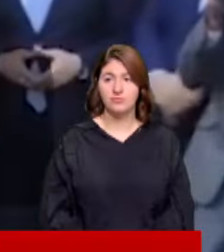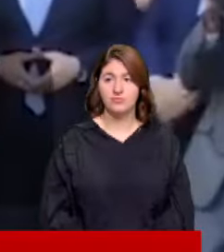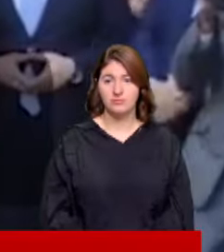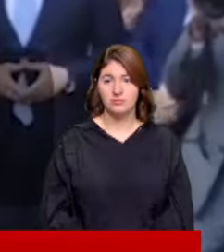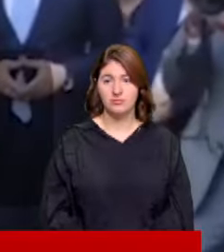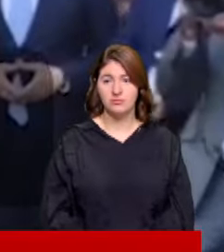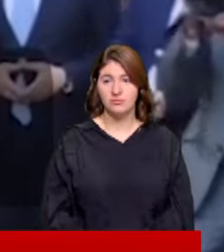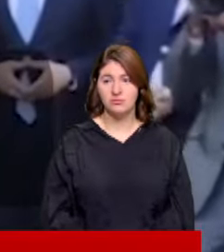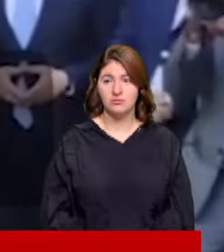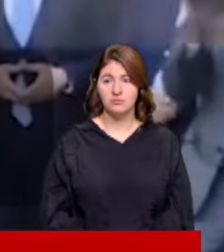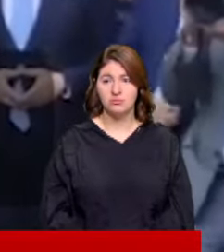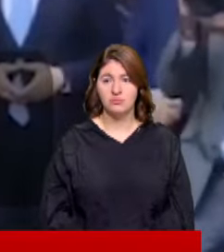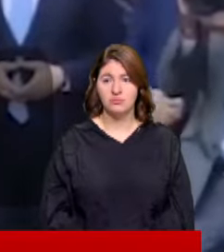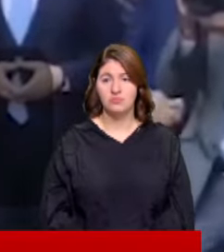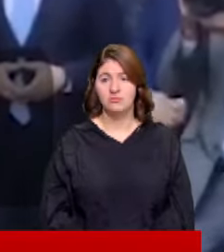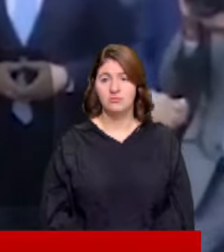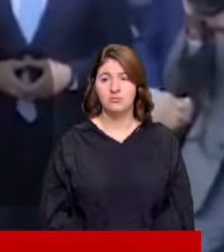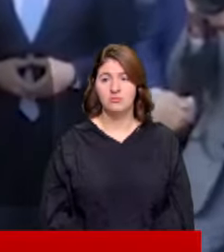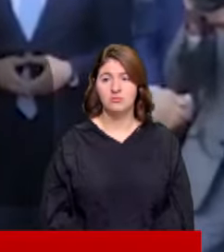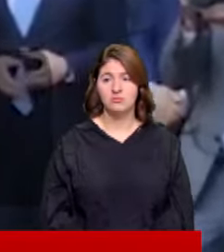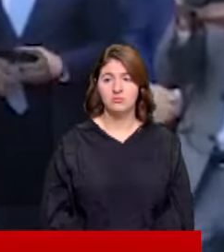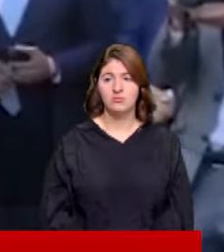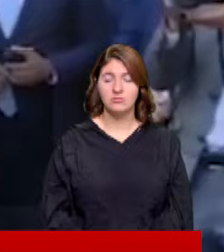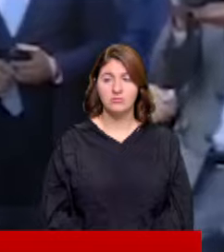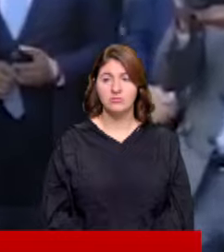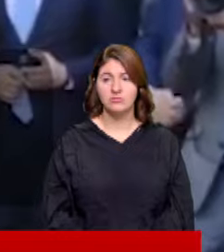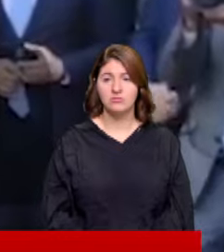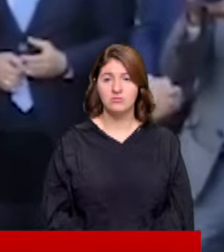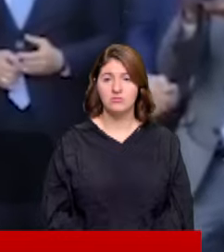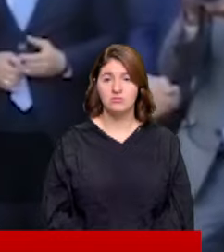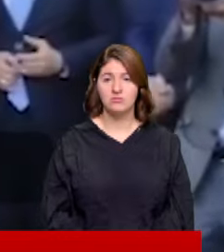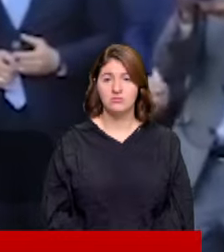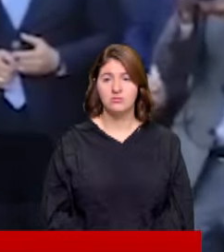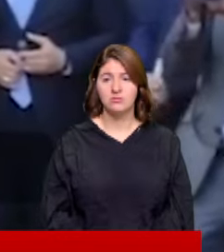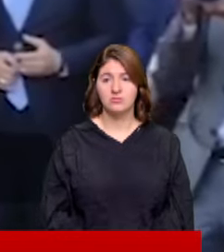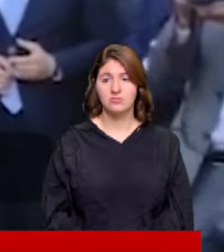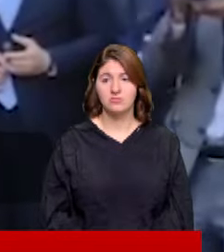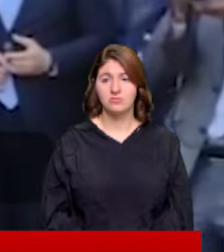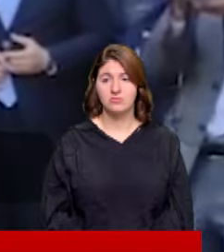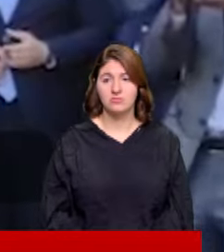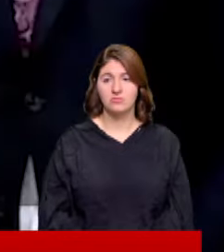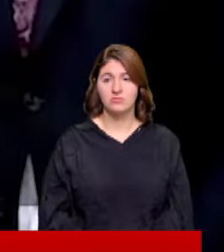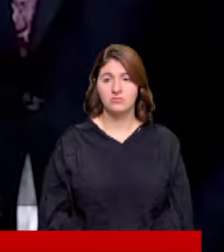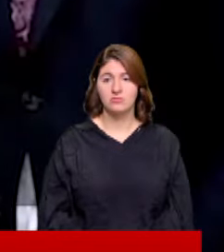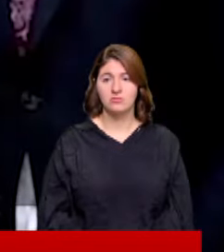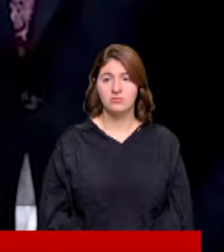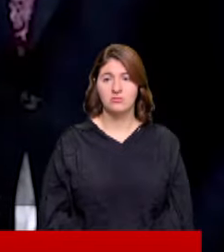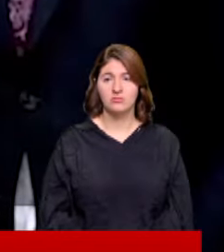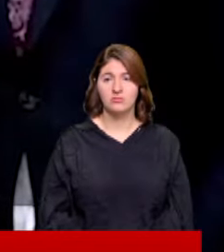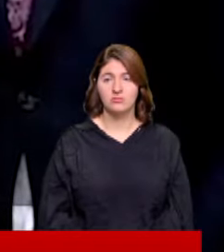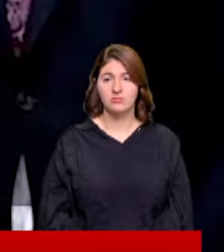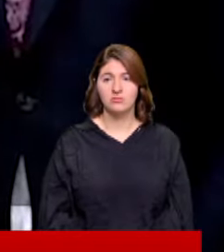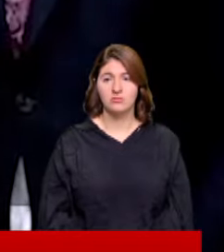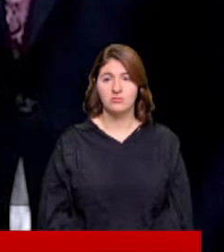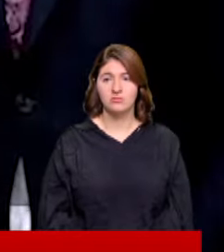1 milyoncuya döndürdüler. Çiftçinin elinden tüccar ve fabrika neredeyse yok pahasına alıyor. Tarlada kalıyor. 2,5